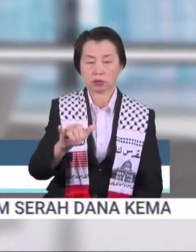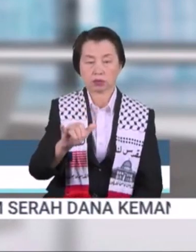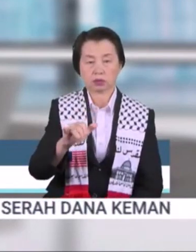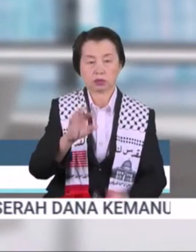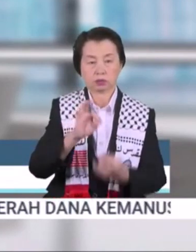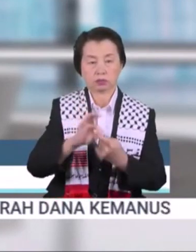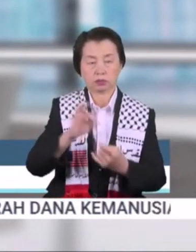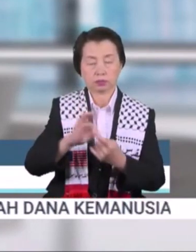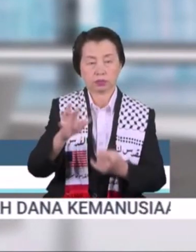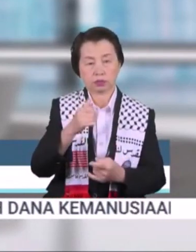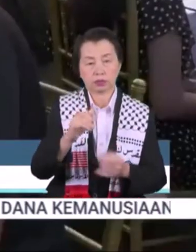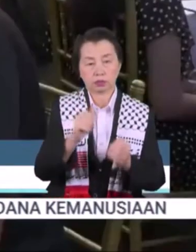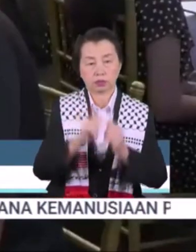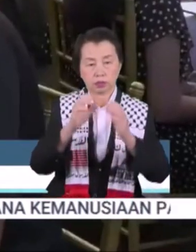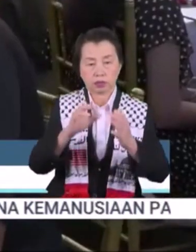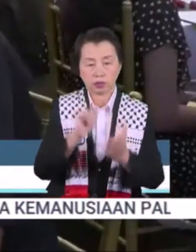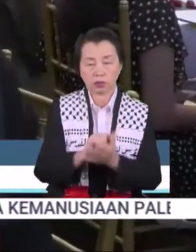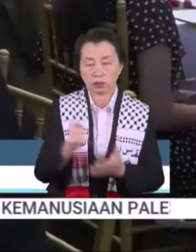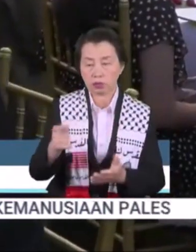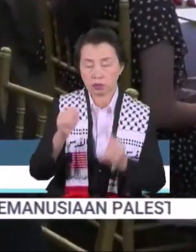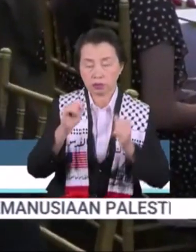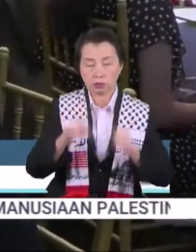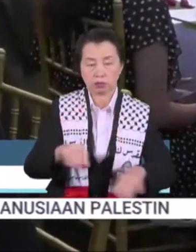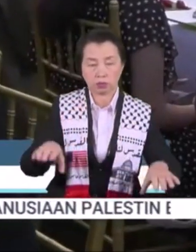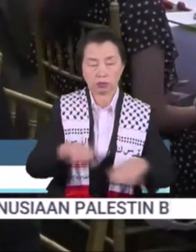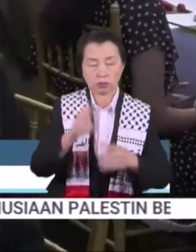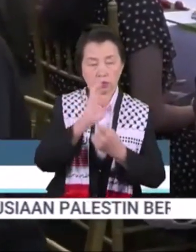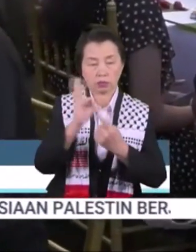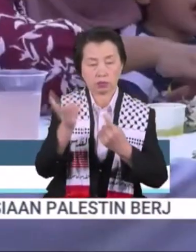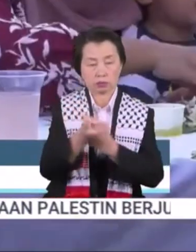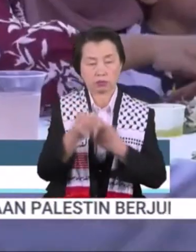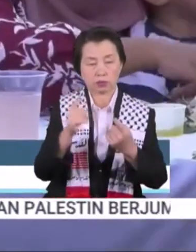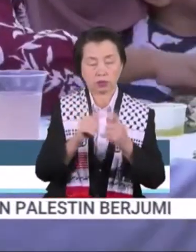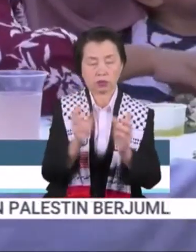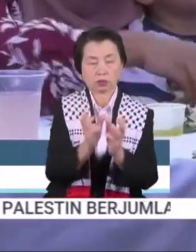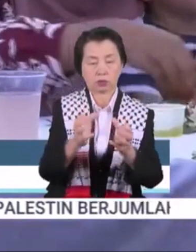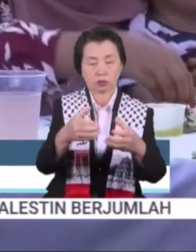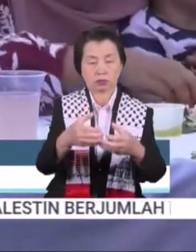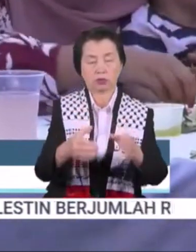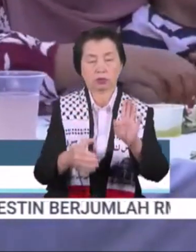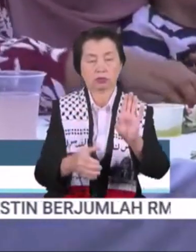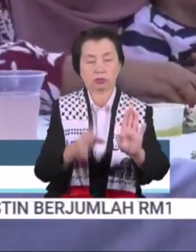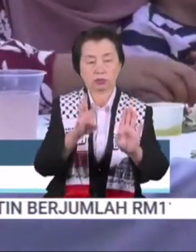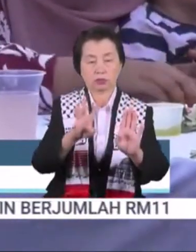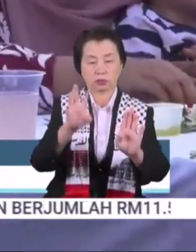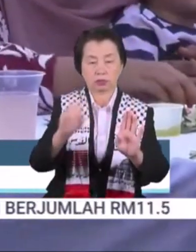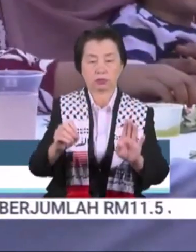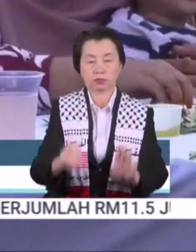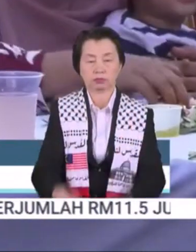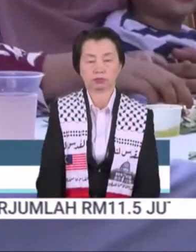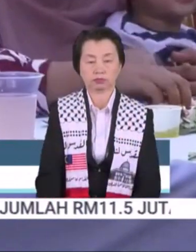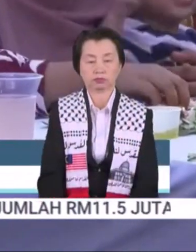Pinang. Tambah Ashraf, dengan cara itu dia dapat melakukan kebajikan khususnya kepada golongan B40.